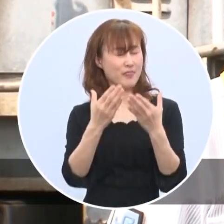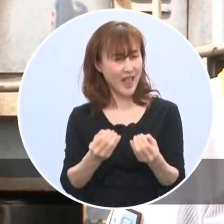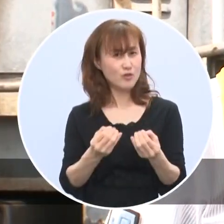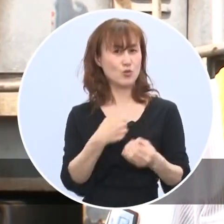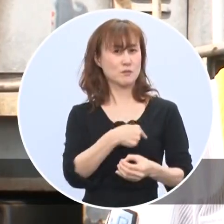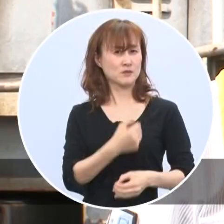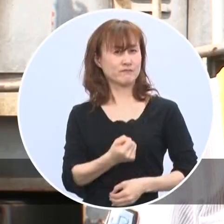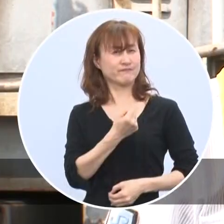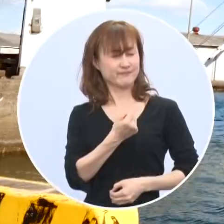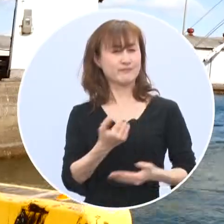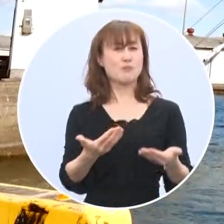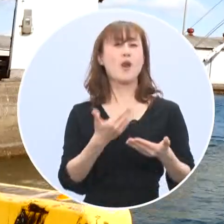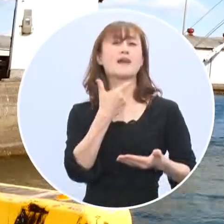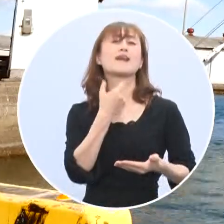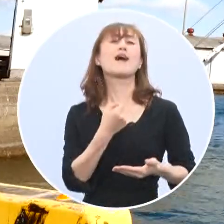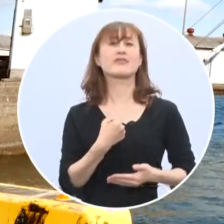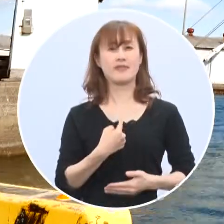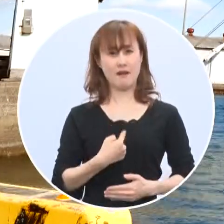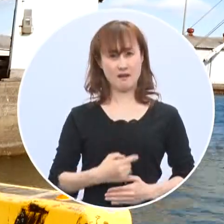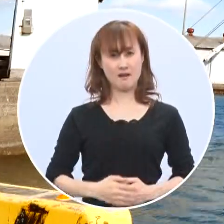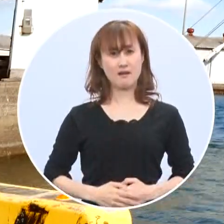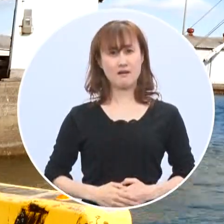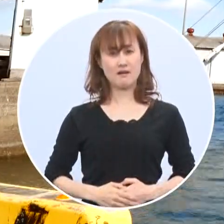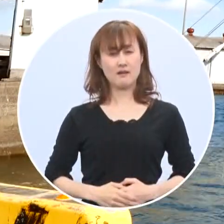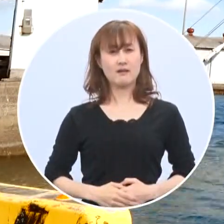ありましたていた